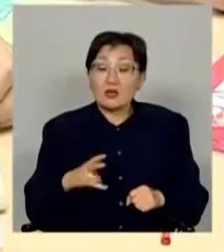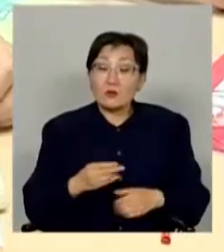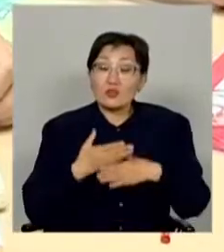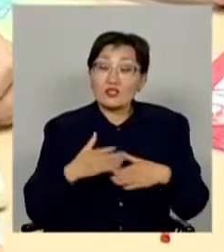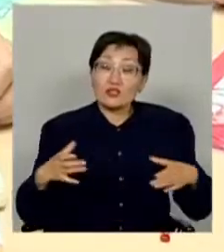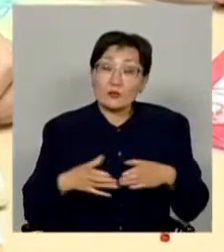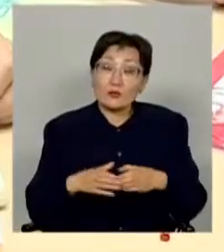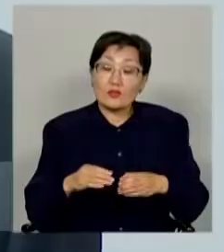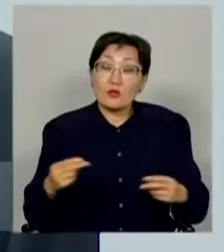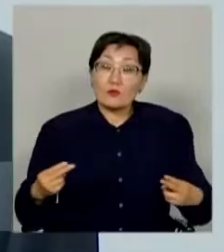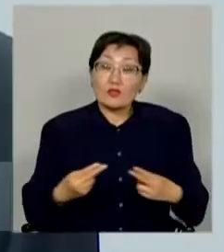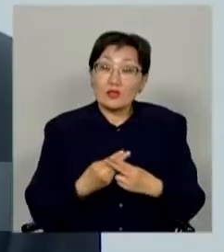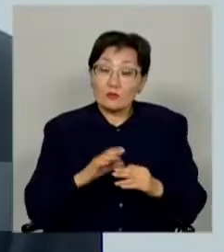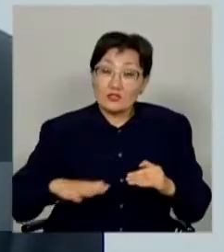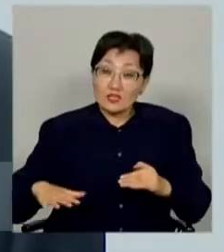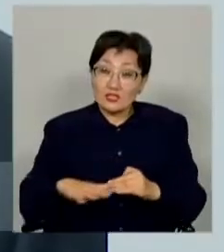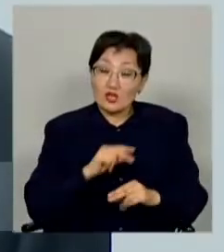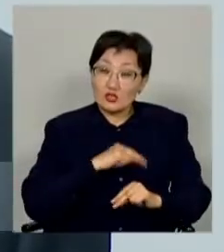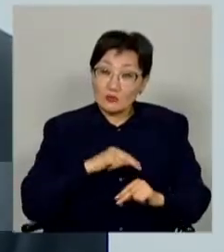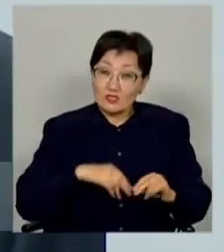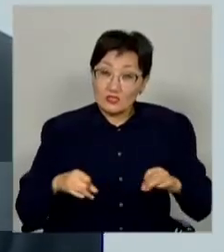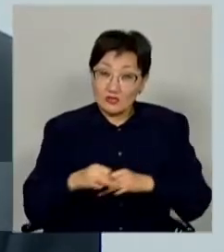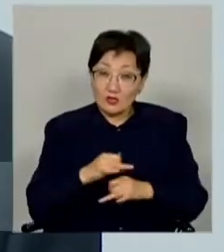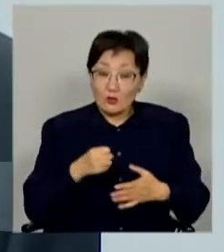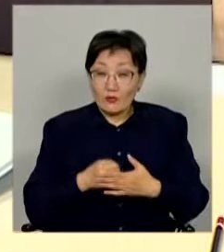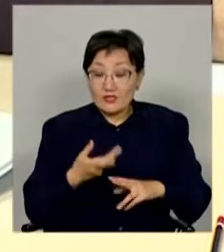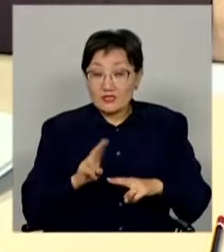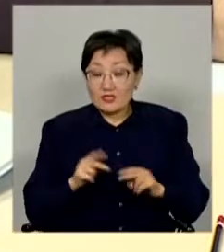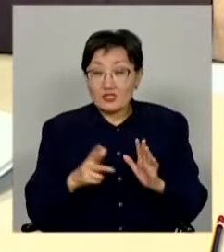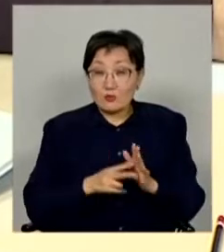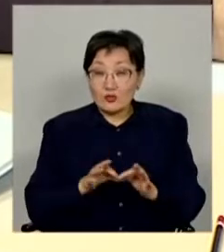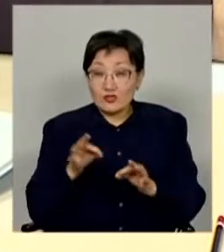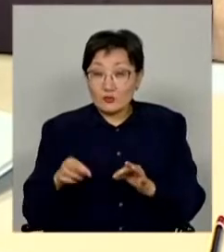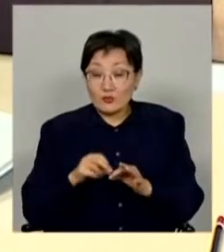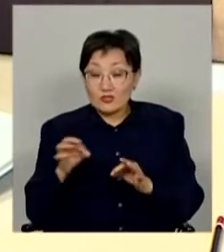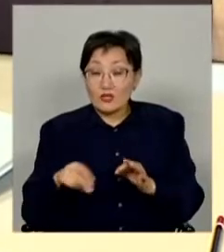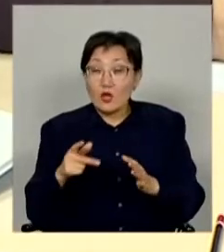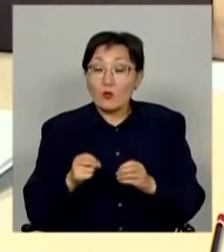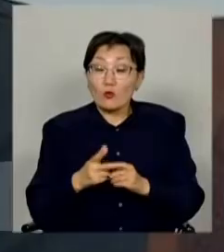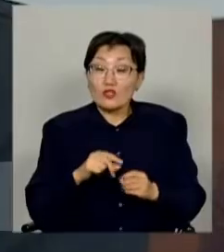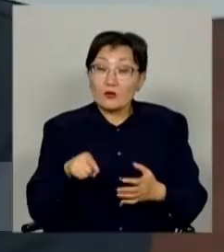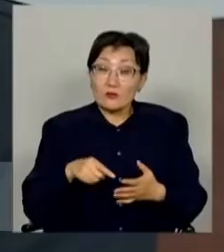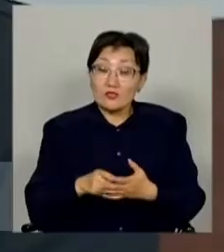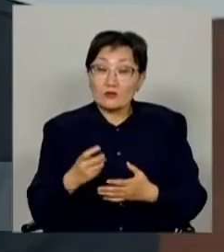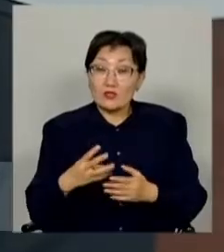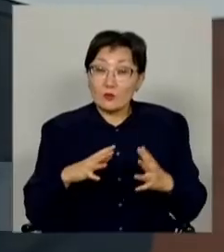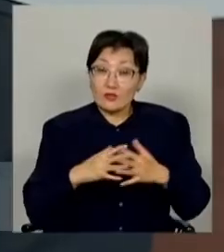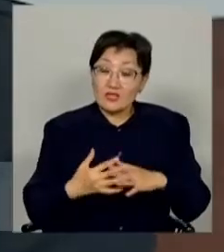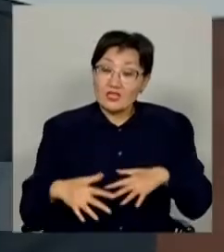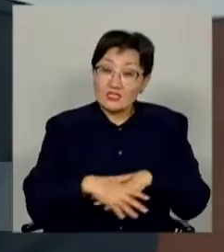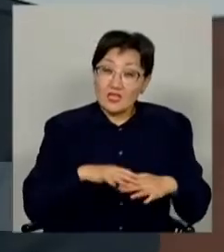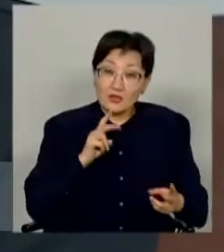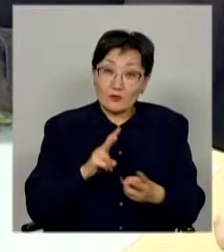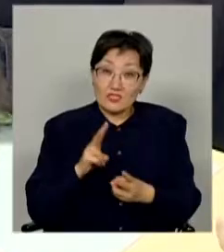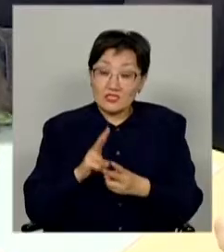штабы Елорда мен ел аумағындағы жұмысты пысықтады. Бұған дейін 8 облыстың 13 қаласы мен бірқатар елді мекен жұртымен